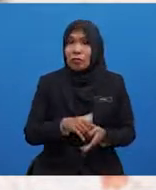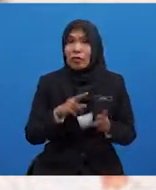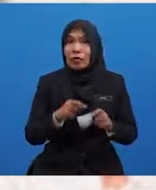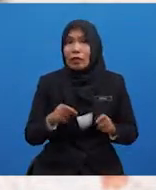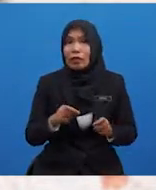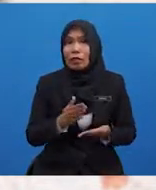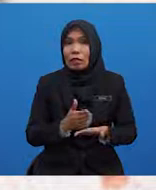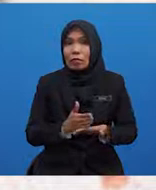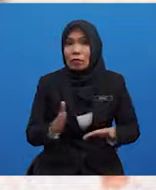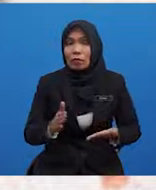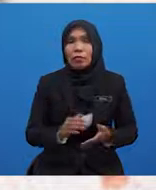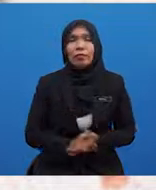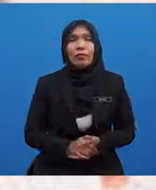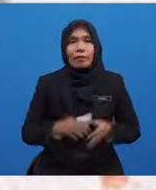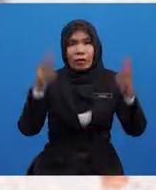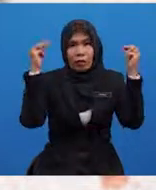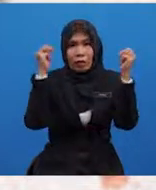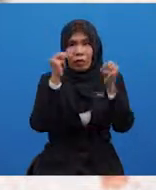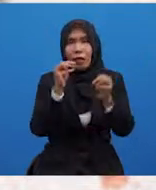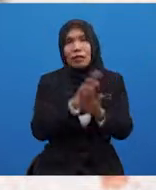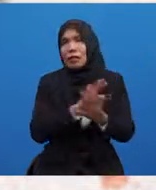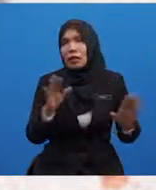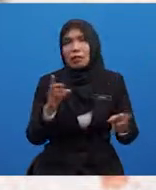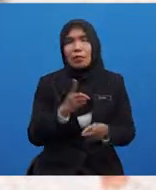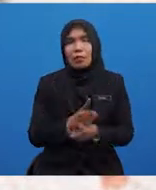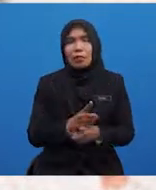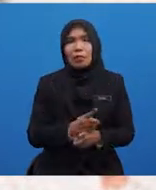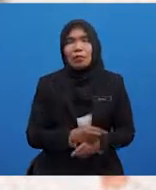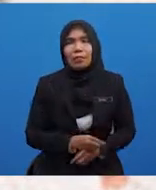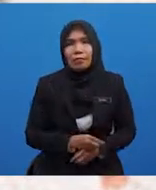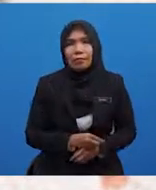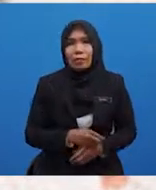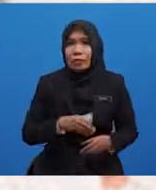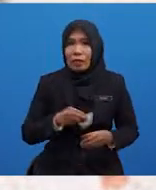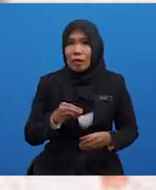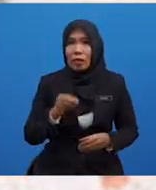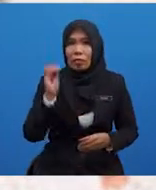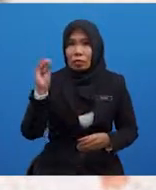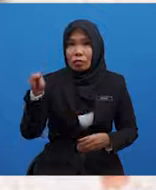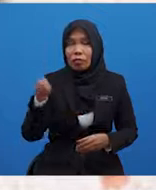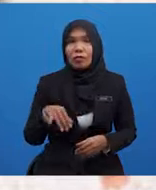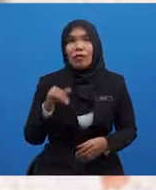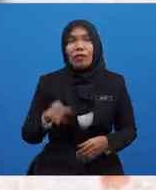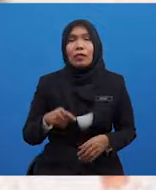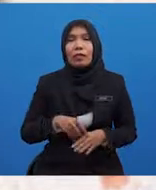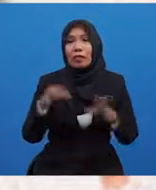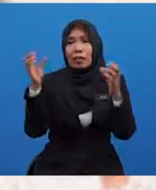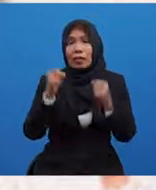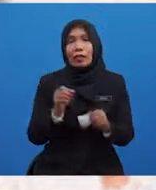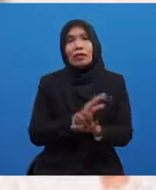Maklumat menjadi tidak tepat dan output yang diharapkan tidak dapat